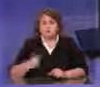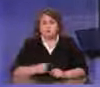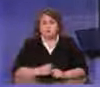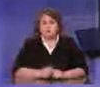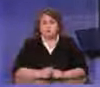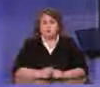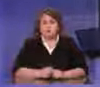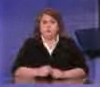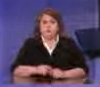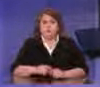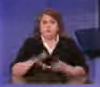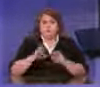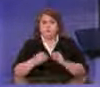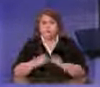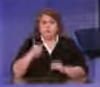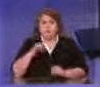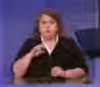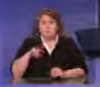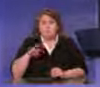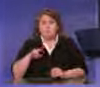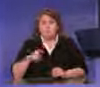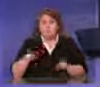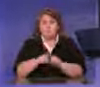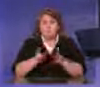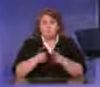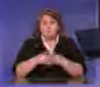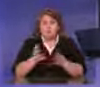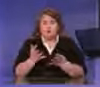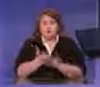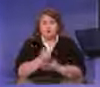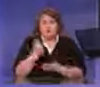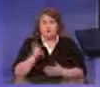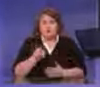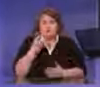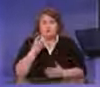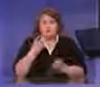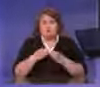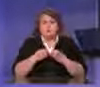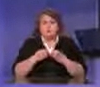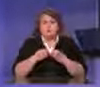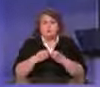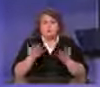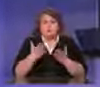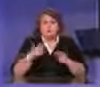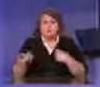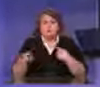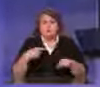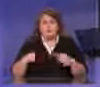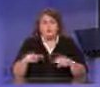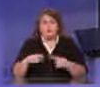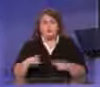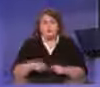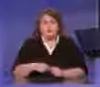1-1-1-1. То есть гибриды, полученные при таком скрещивании, образуют 4 группы, которые отличаются друг от